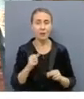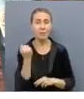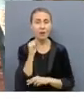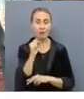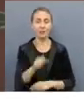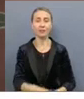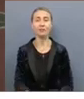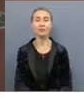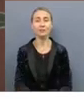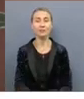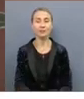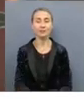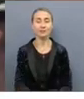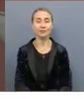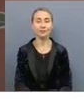победу.